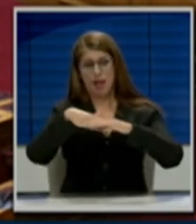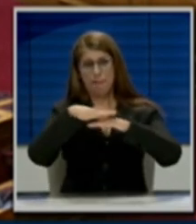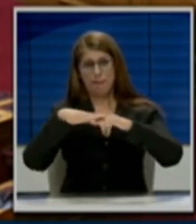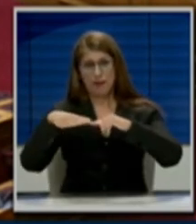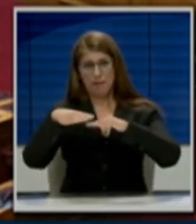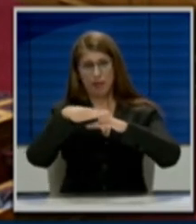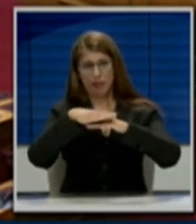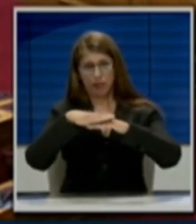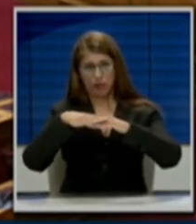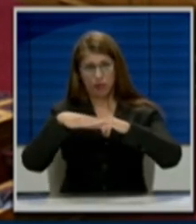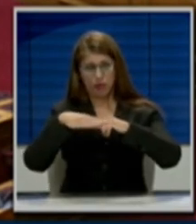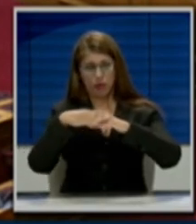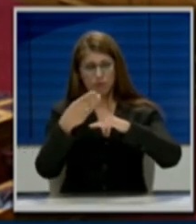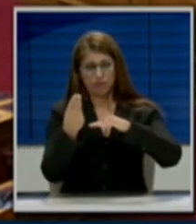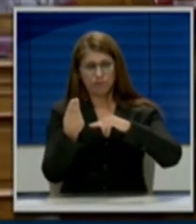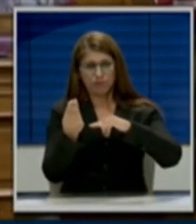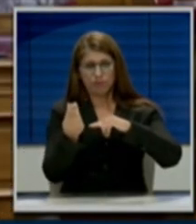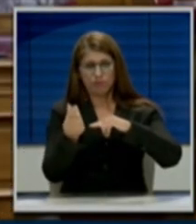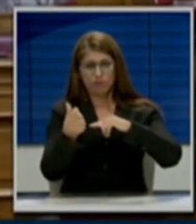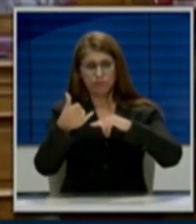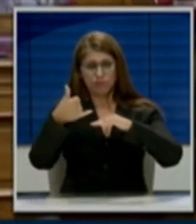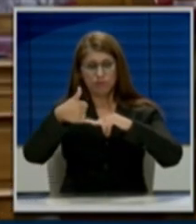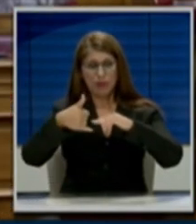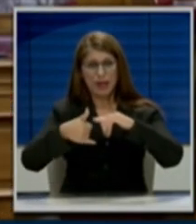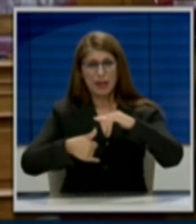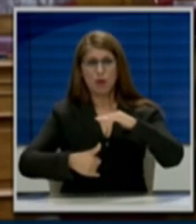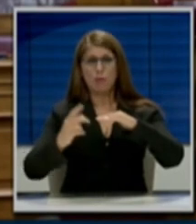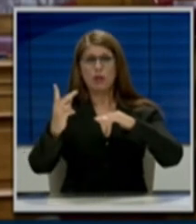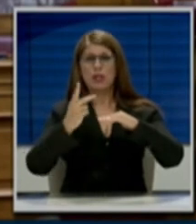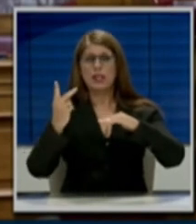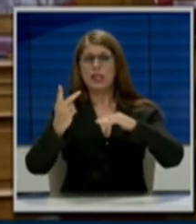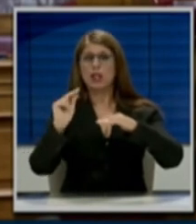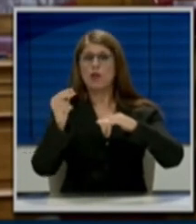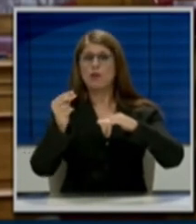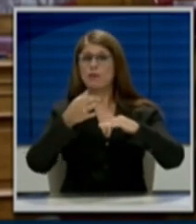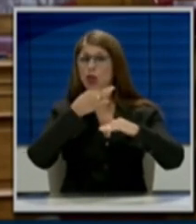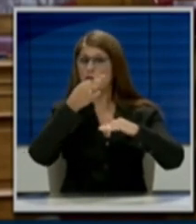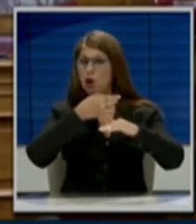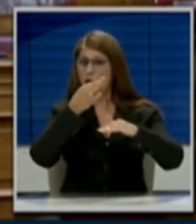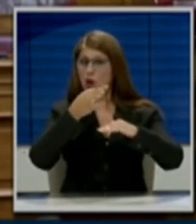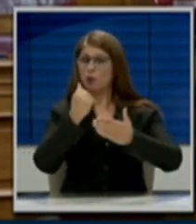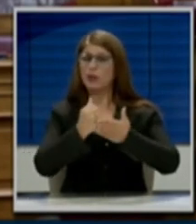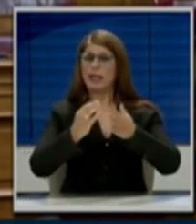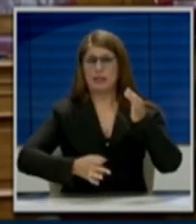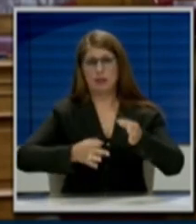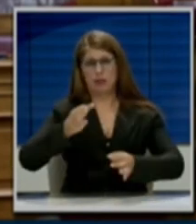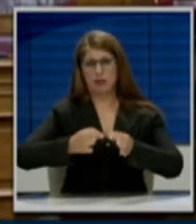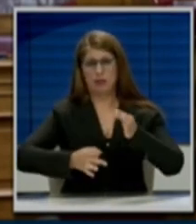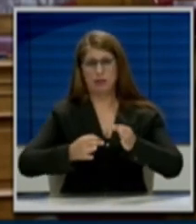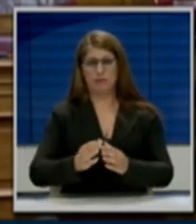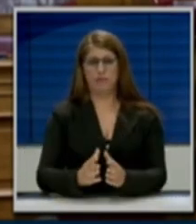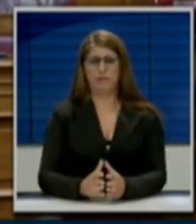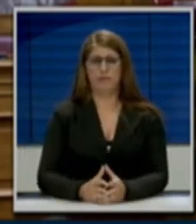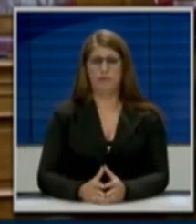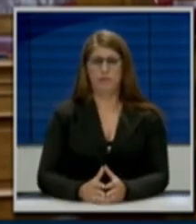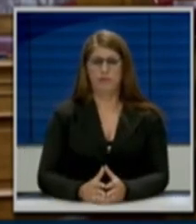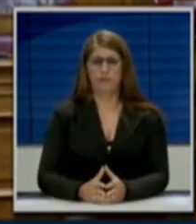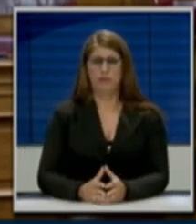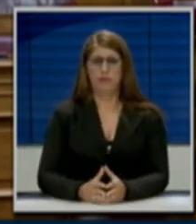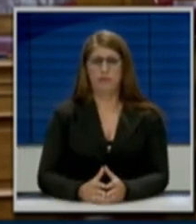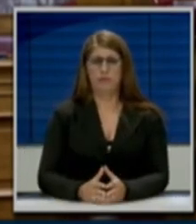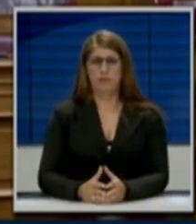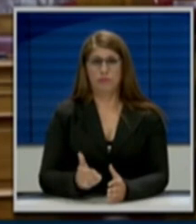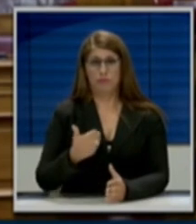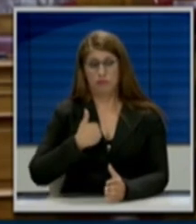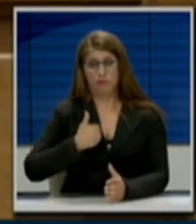το περιεχόμενο του κοινοβουλευτικού λόγου και της κοινοβουλευτικής συζήτησης. Ως πρόεδρος